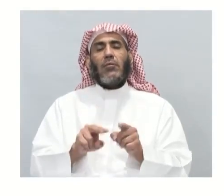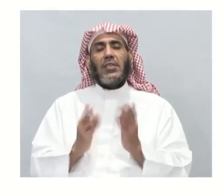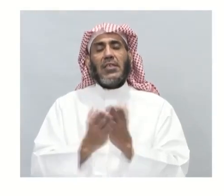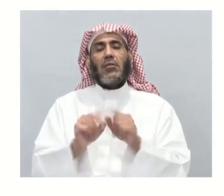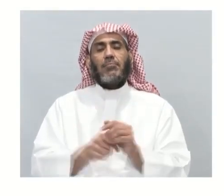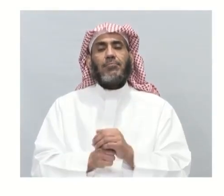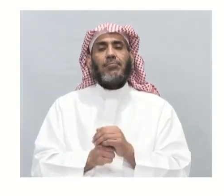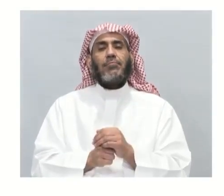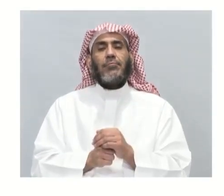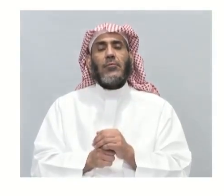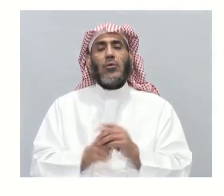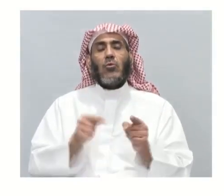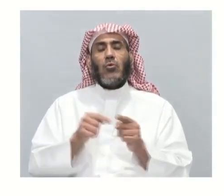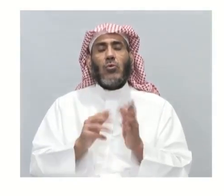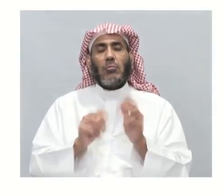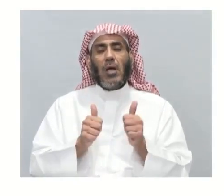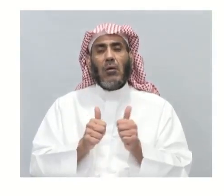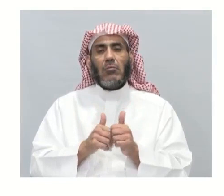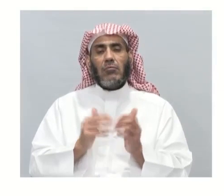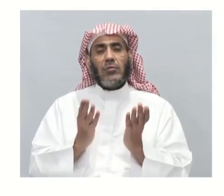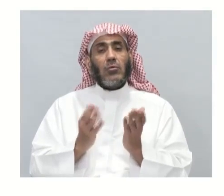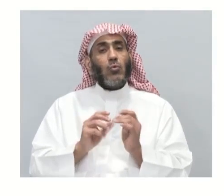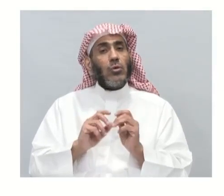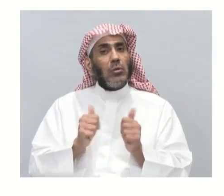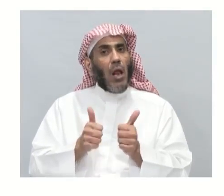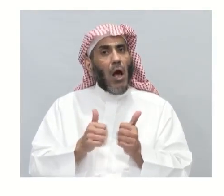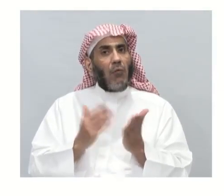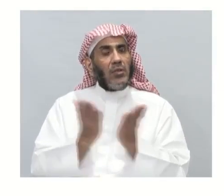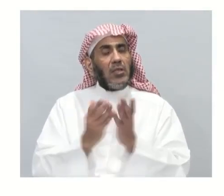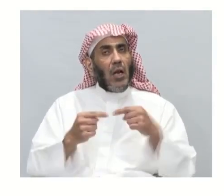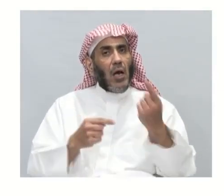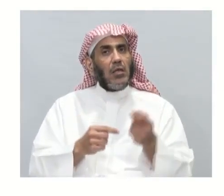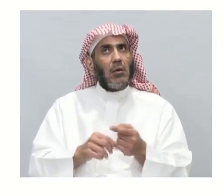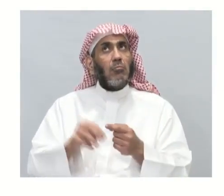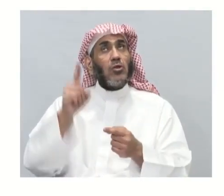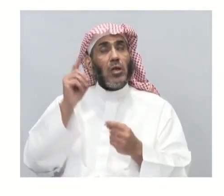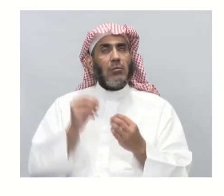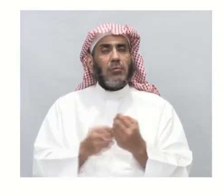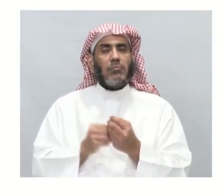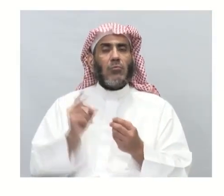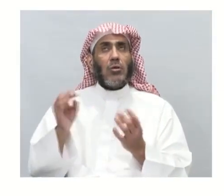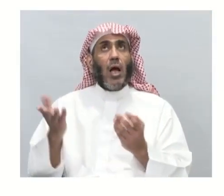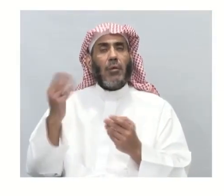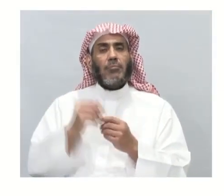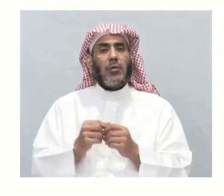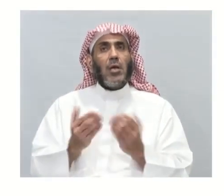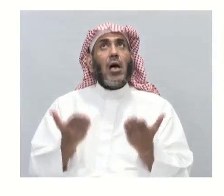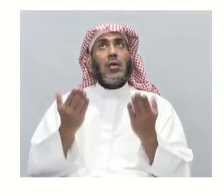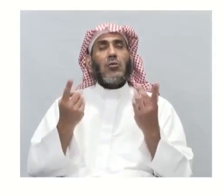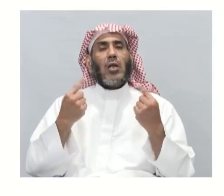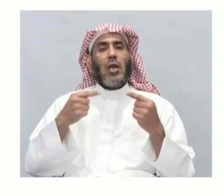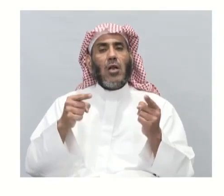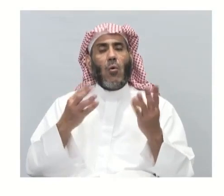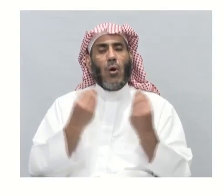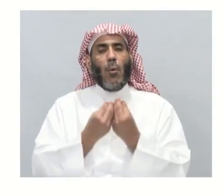اليوم وستكون البدايه والانطلاق في درسنا القادم بمشيئه الله تبارك وتعالى اسال الله لي ولكم في